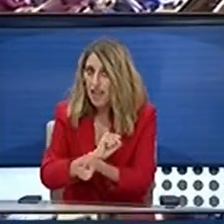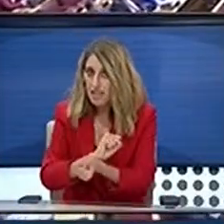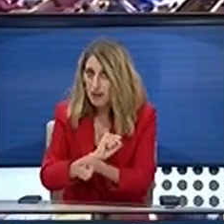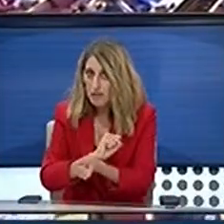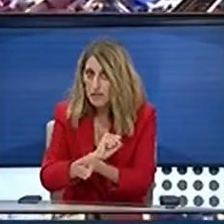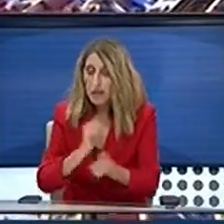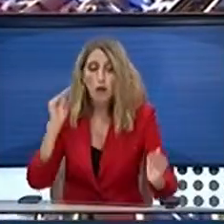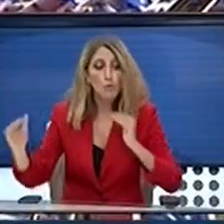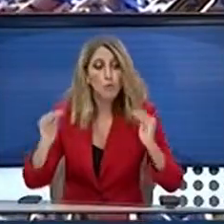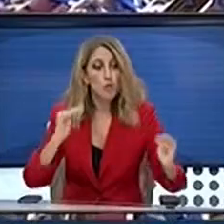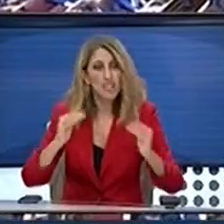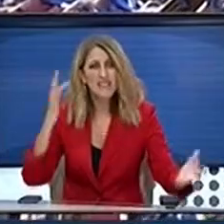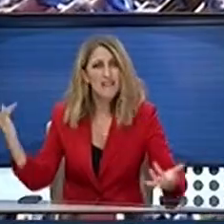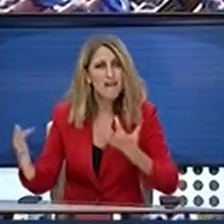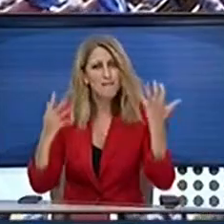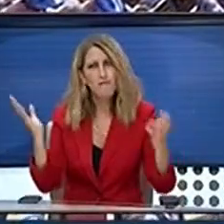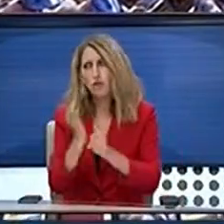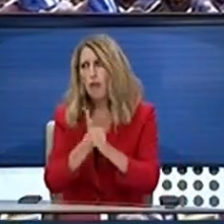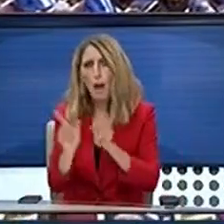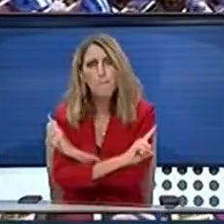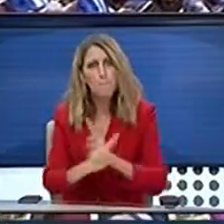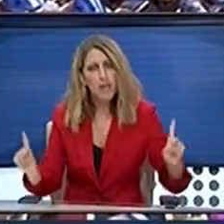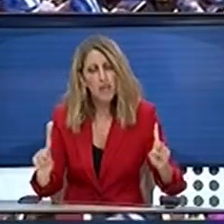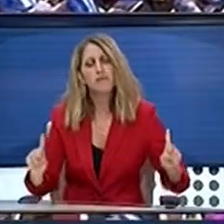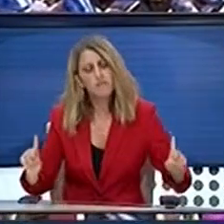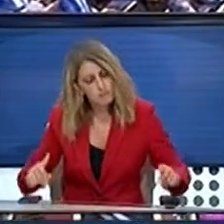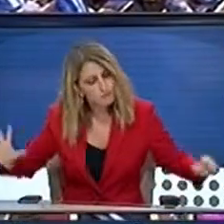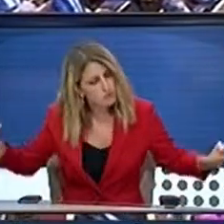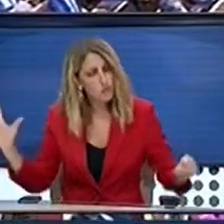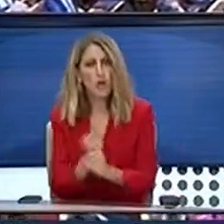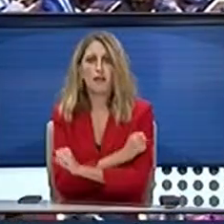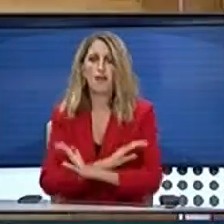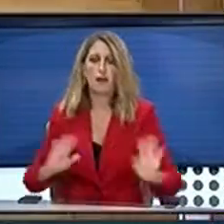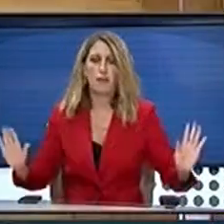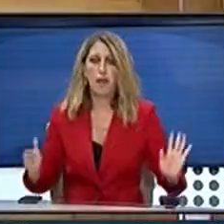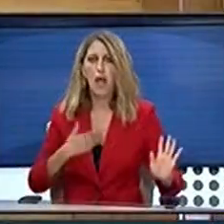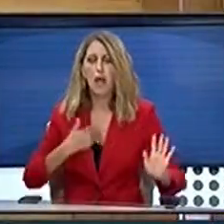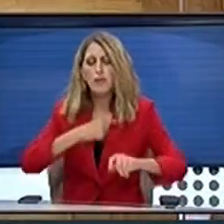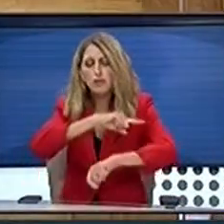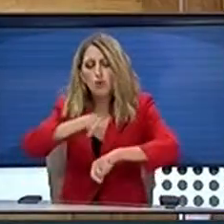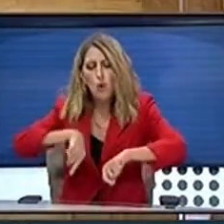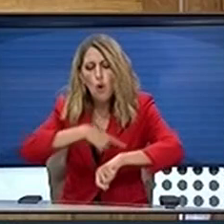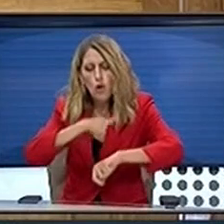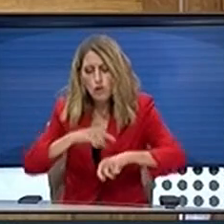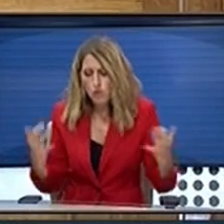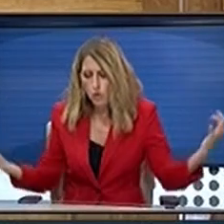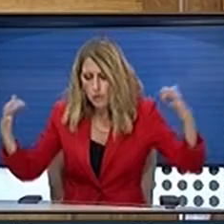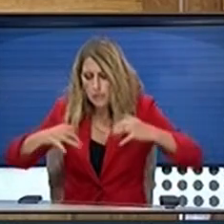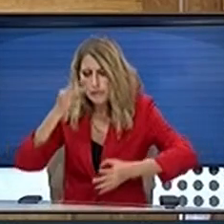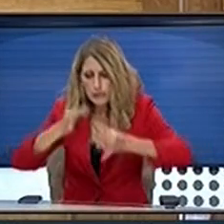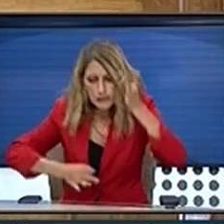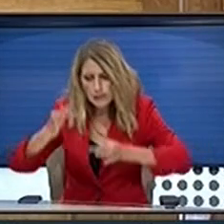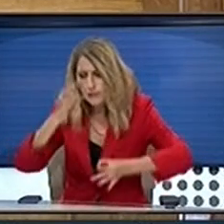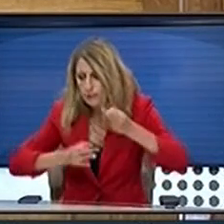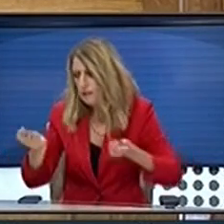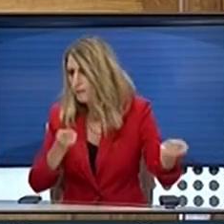πυρκαγιές. Σκύψαμε όμως πάνω στο πρόβλημα. Αφιερώσαμε εκατοντάδες ώρες να δούμε πώς θα είμαστε καλύτερα έτοιμοι. Και ναι, σήμερα η